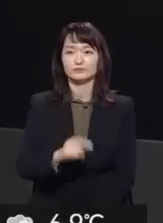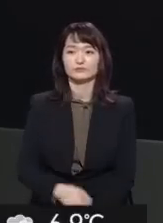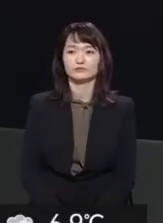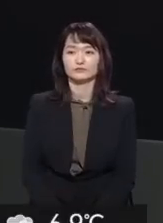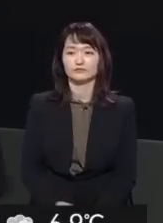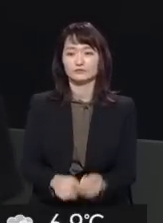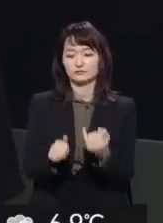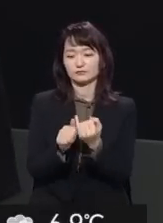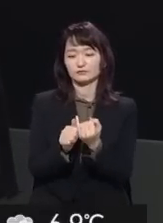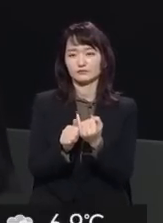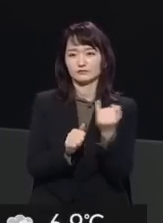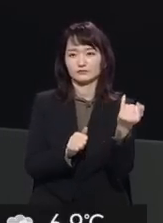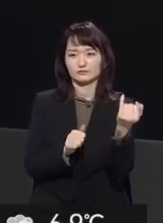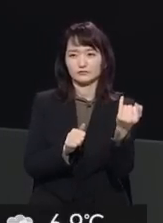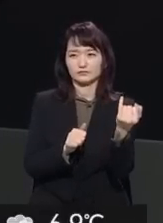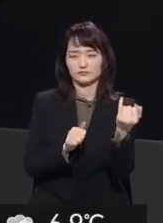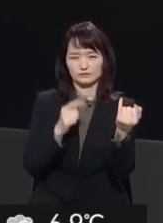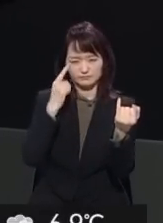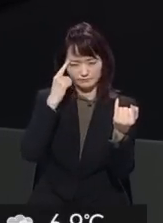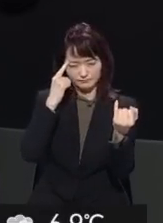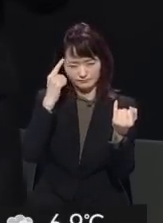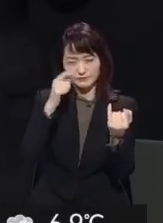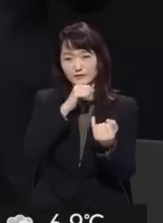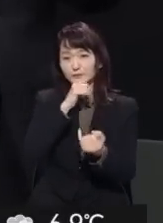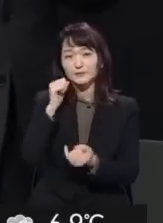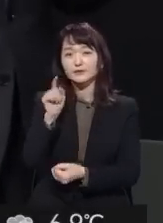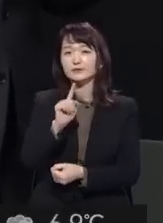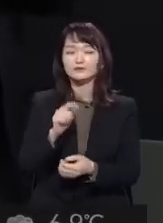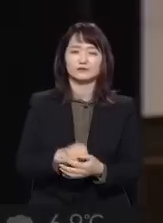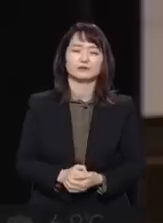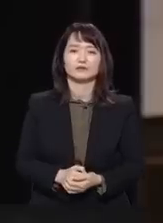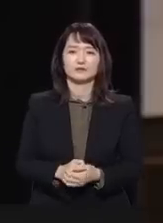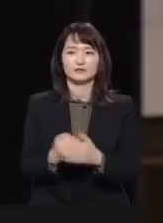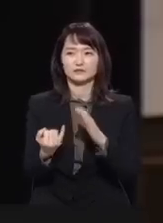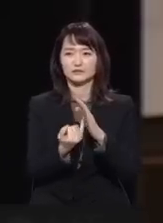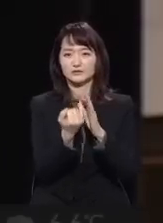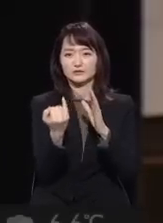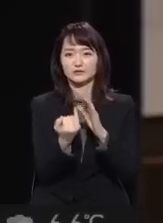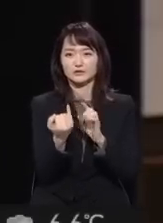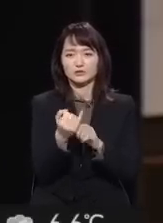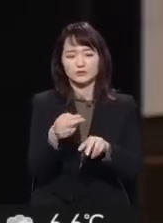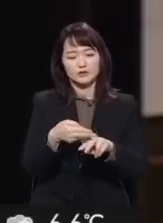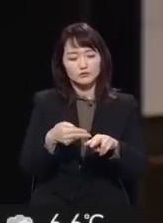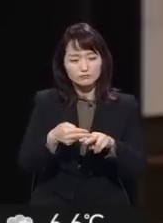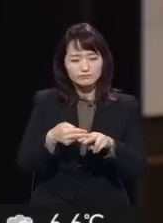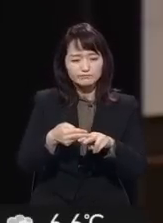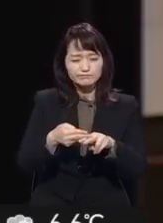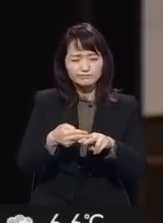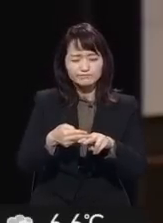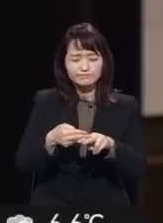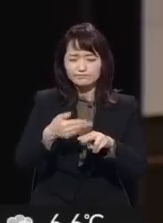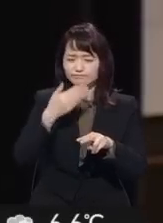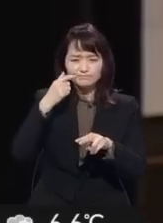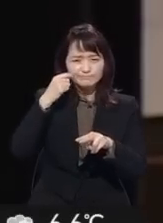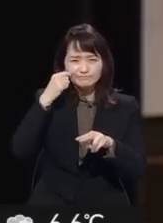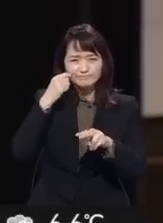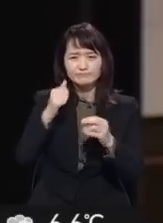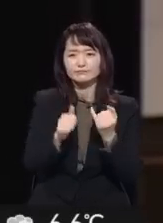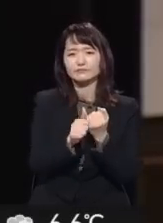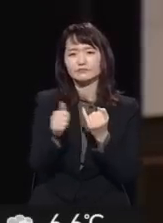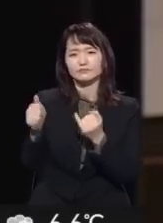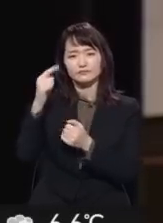아내가 창조한 맛입니다 자 어떤 사연일까요 전업주부인 아내 요리에 도저히 적응을 못하겠다는 남편의